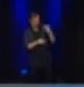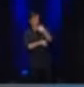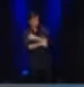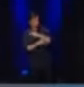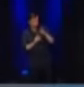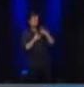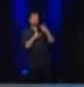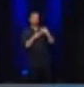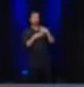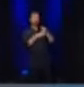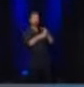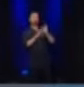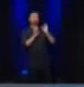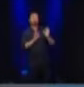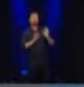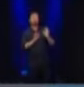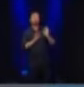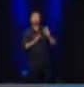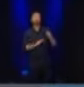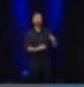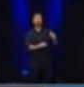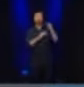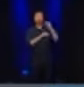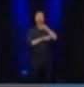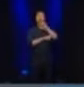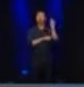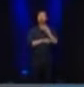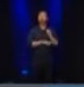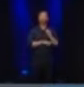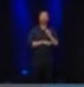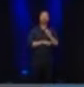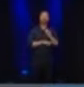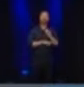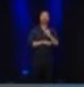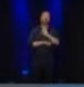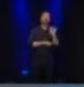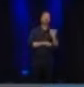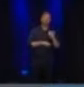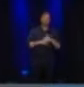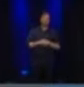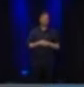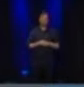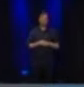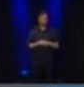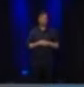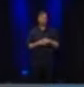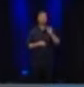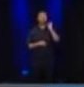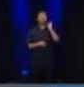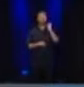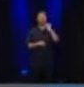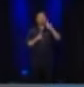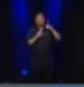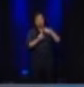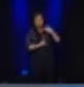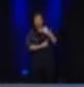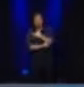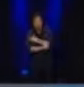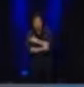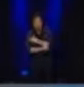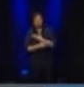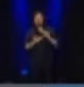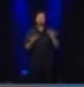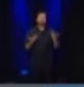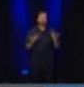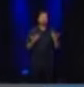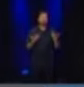oreilles. La protection n'est jamais de 100%, même avec deux doses, mais une maladie, c'est comme faire une bonne